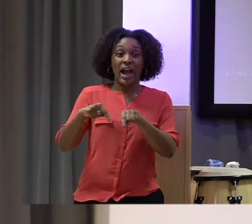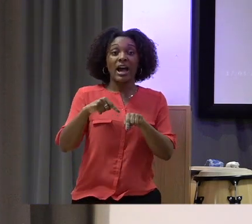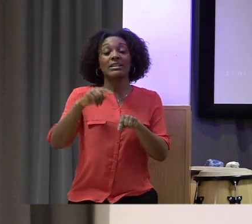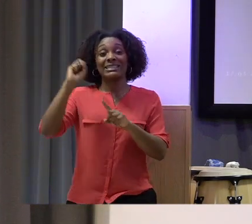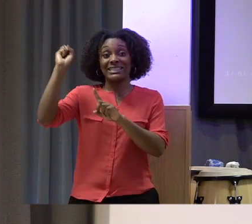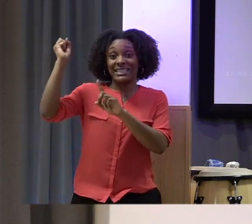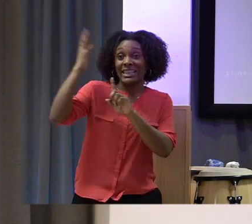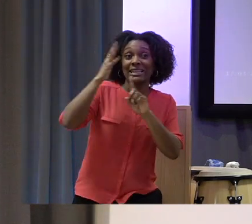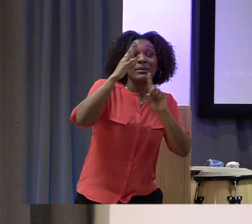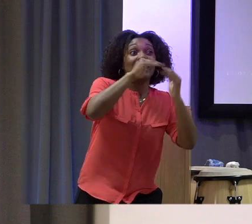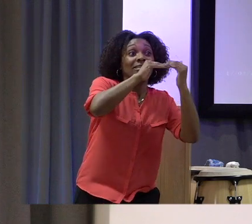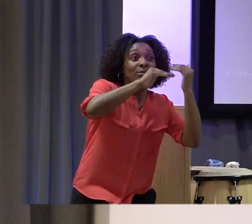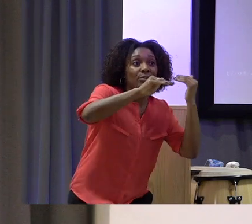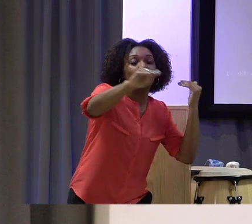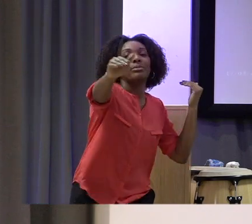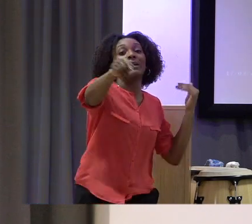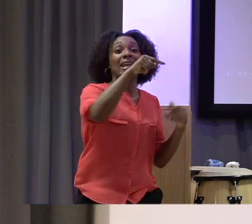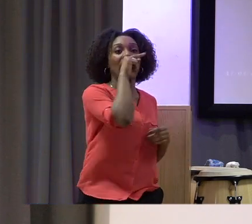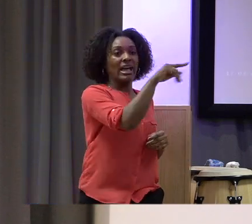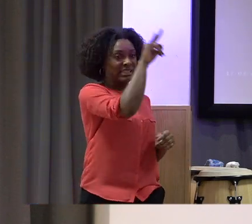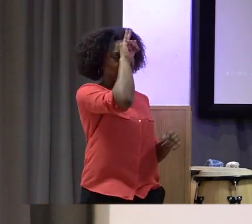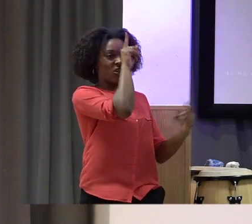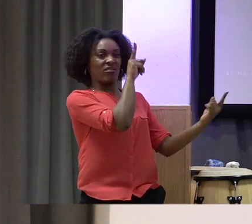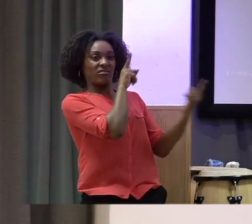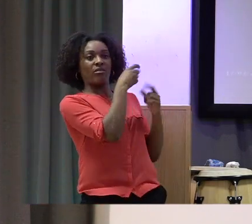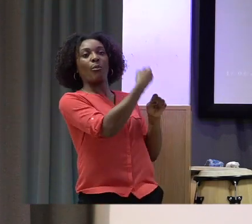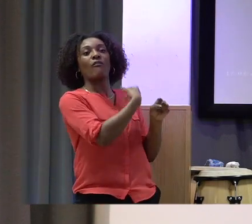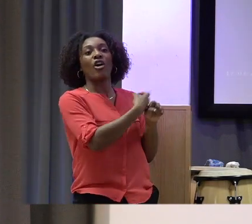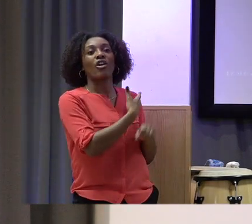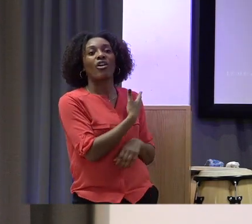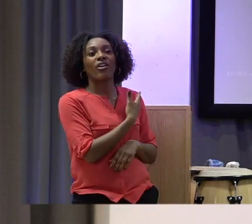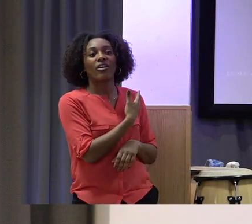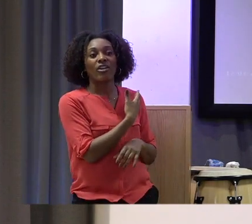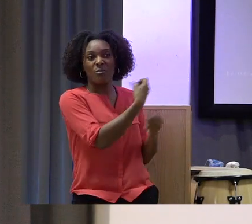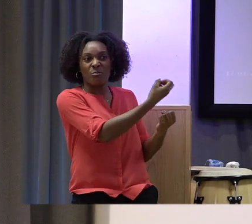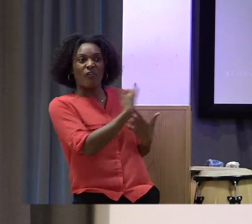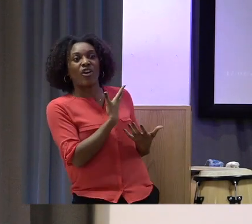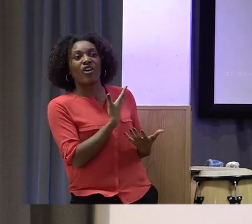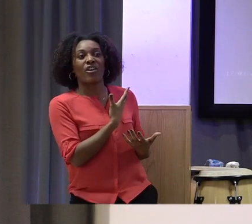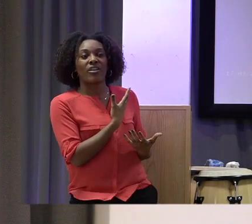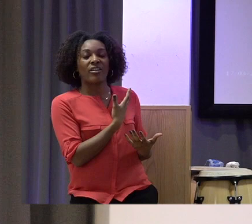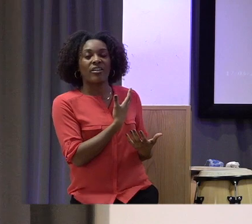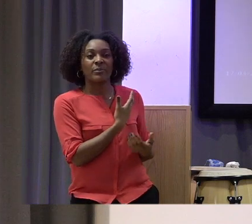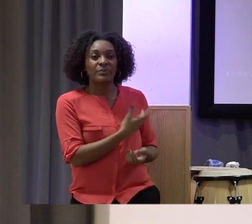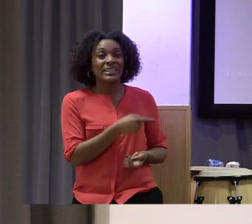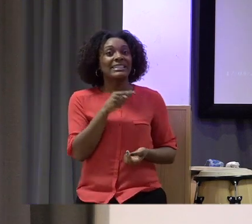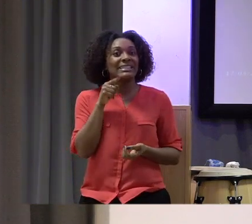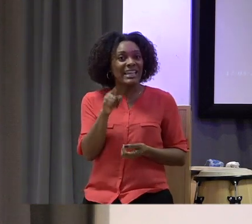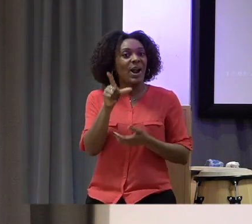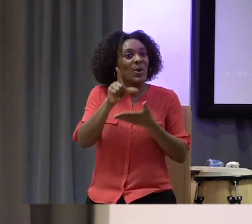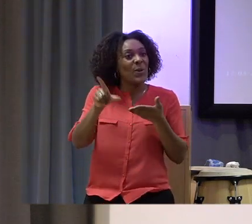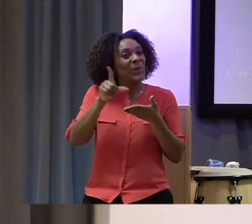désert où il fut tenté par le diable. Vous pouvez regarder les autres traductions français courant. C'est à peu près la même